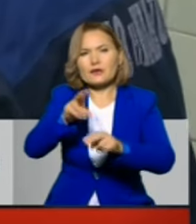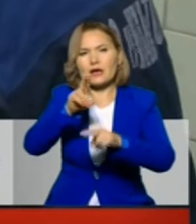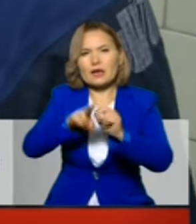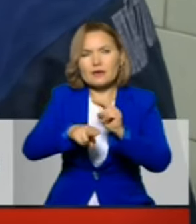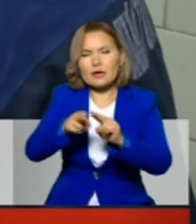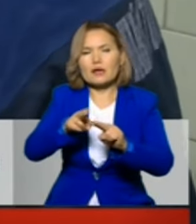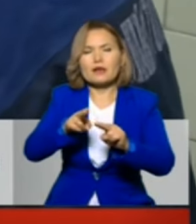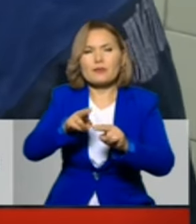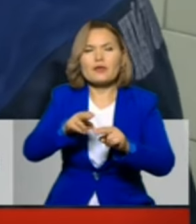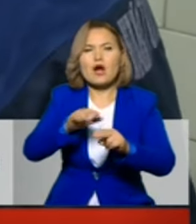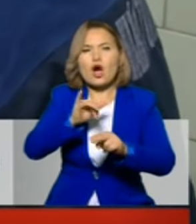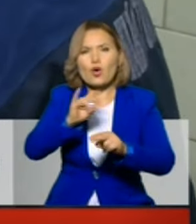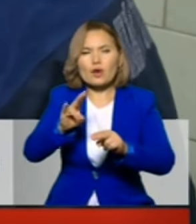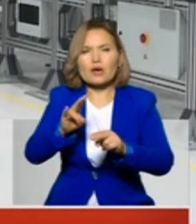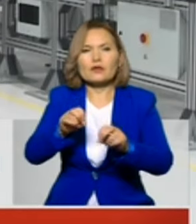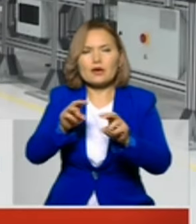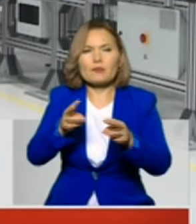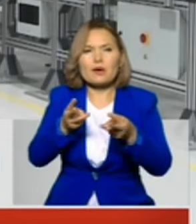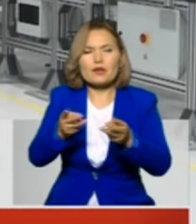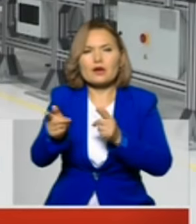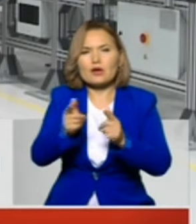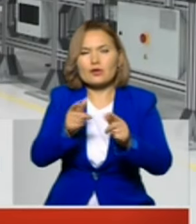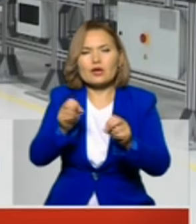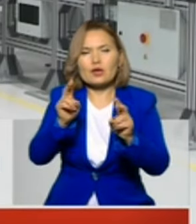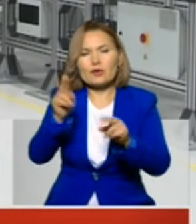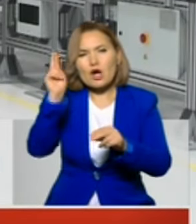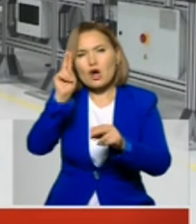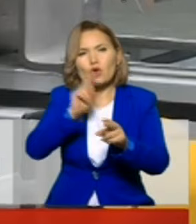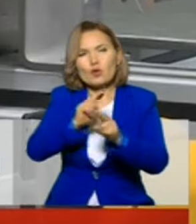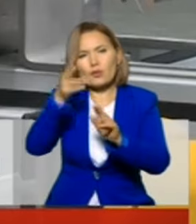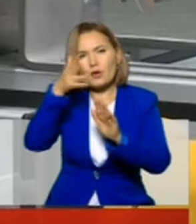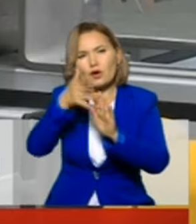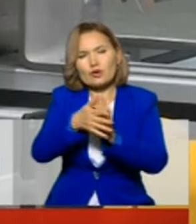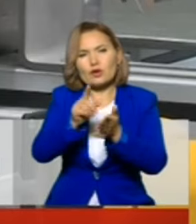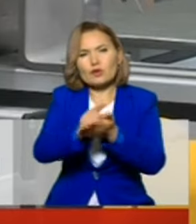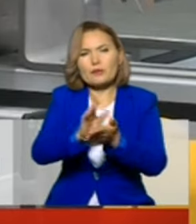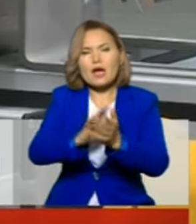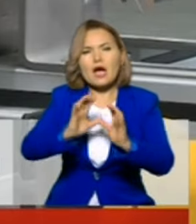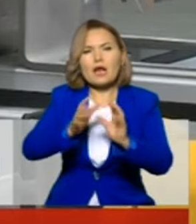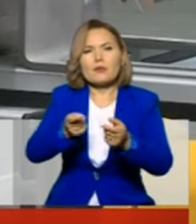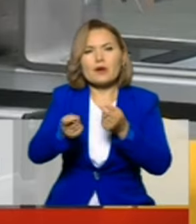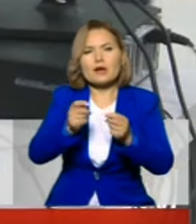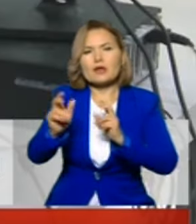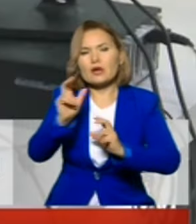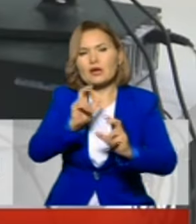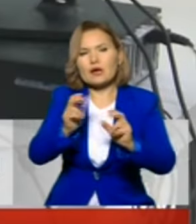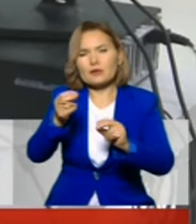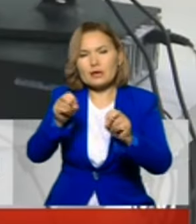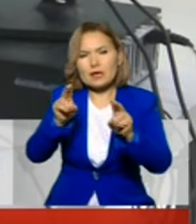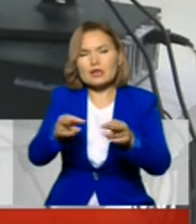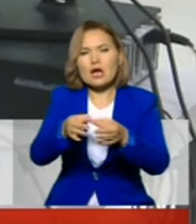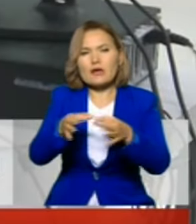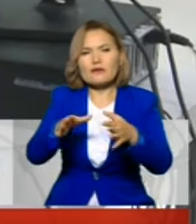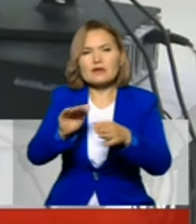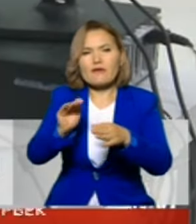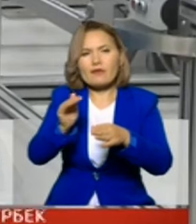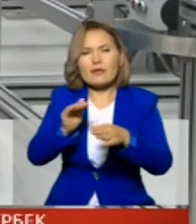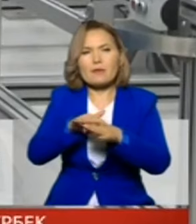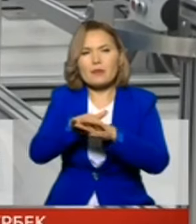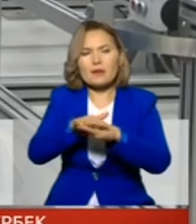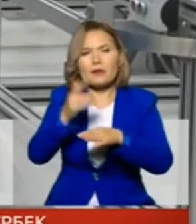салынған жағдайда ураннан отын даярлауды да үйренуі тиіс. Ал әлемнің жетекші университеттеріндегі ядролық